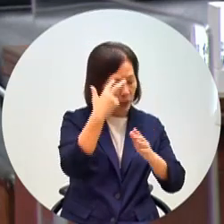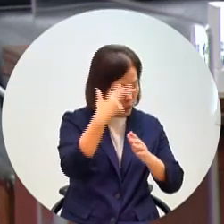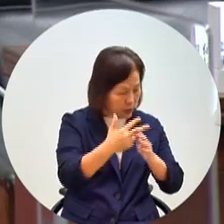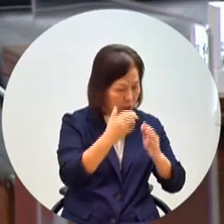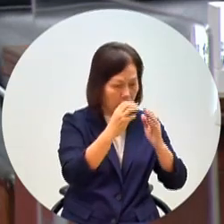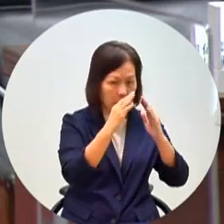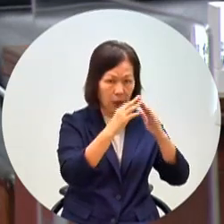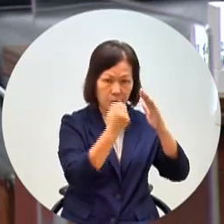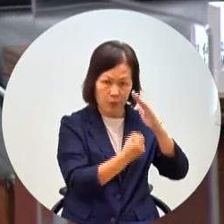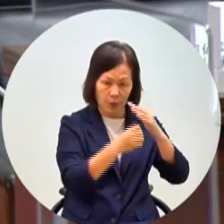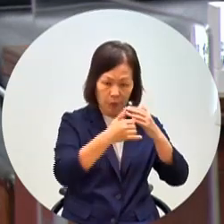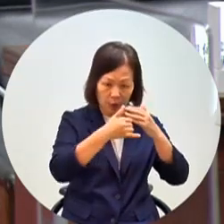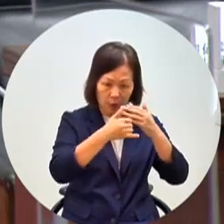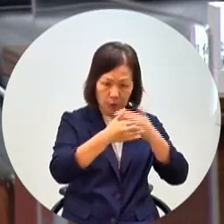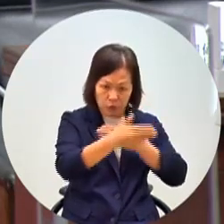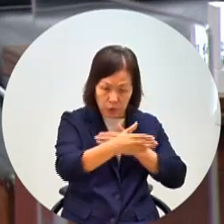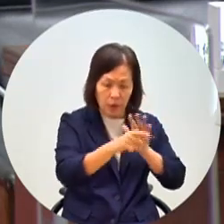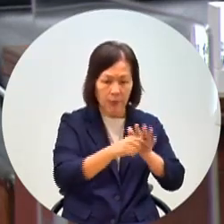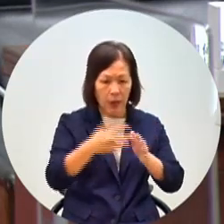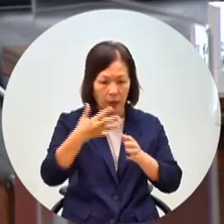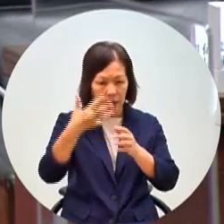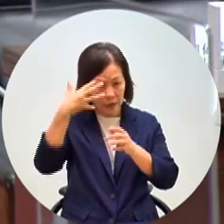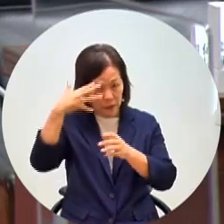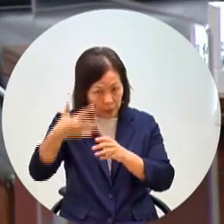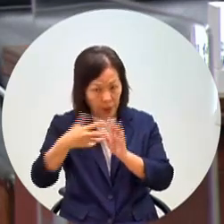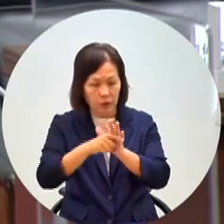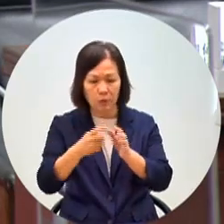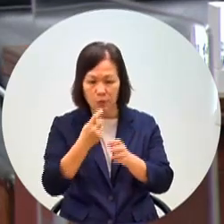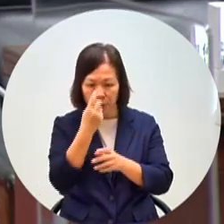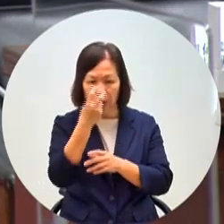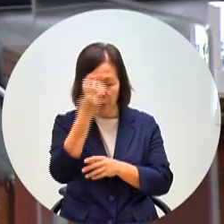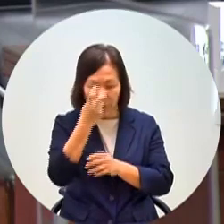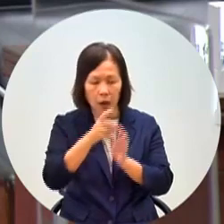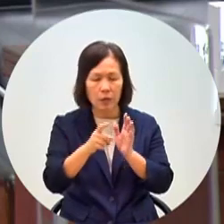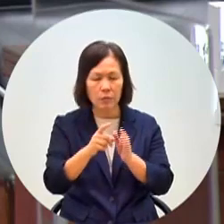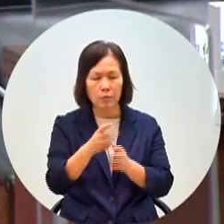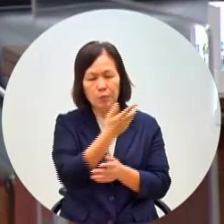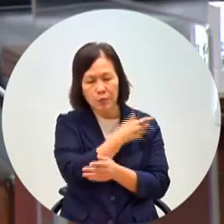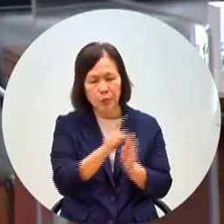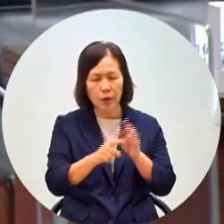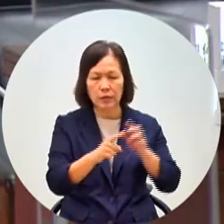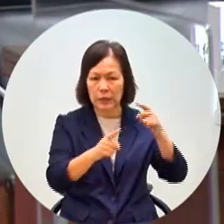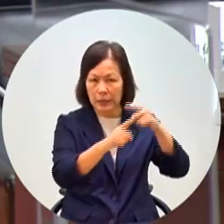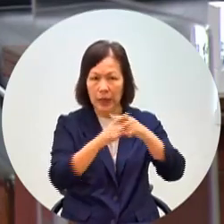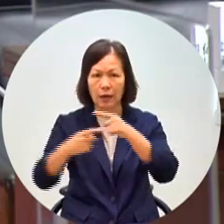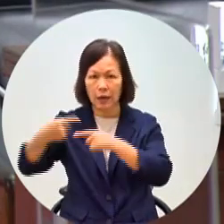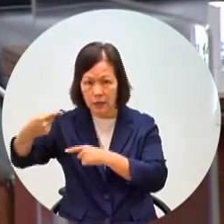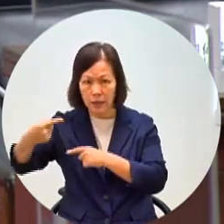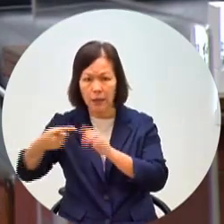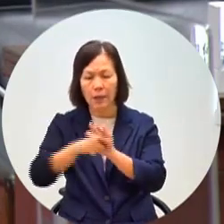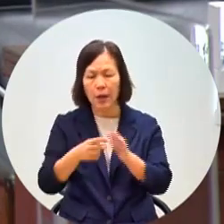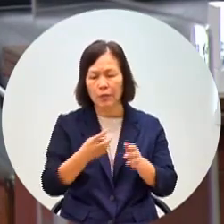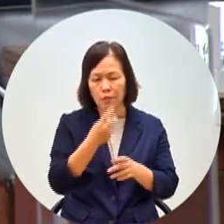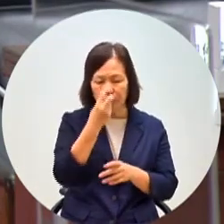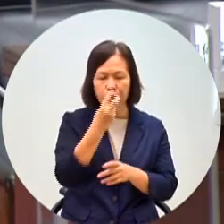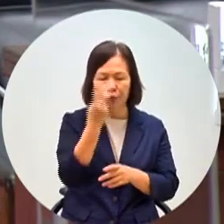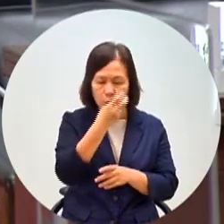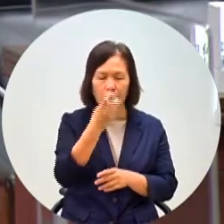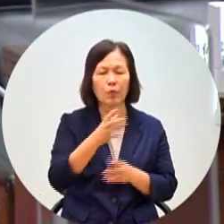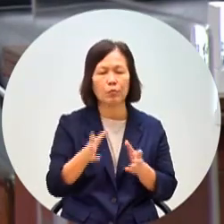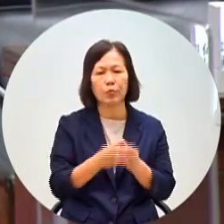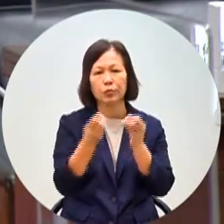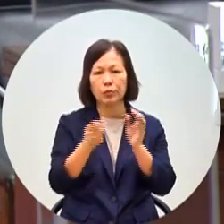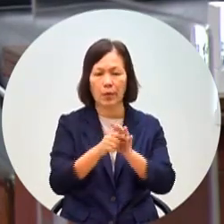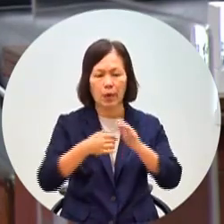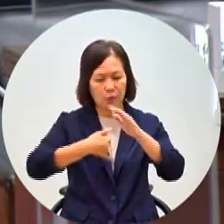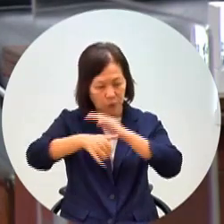你第八天你不用筛，你无论不管你筛出来是阳性阴性，反正你就是不用筛，你就是可